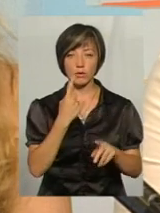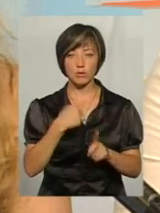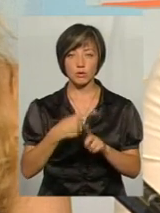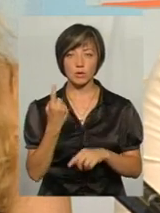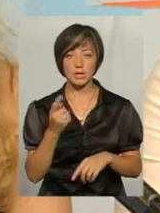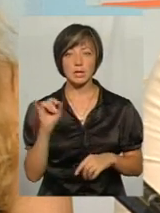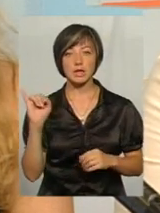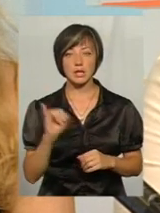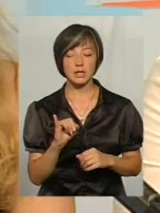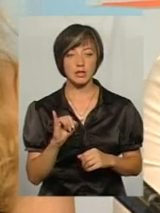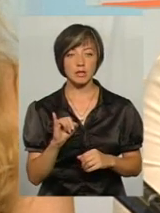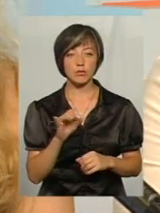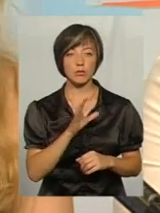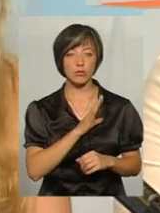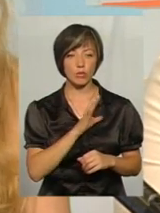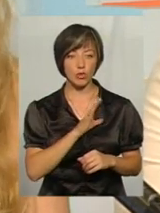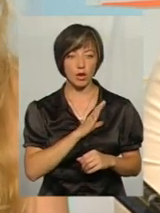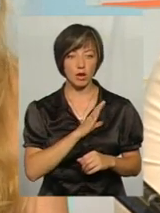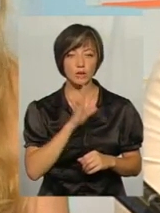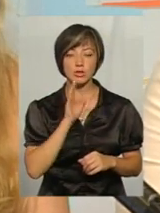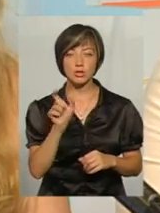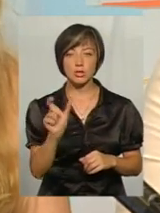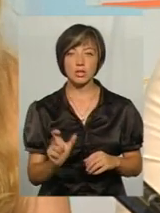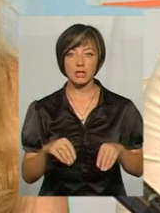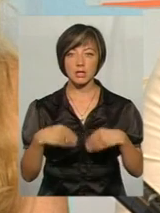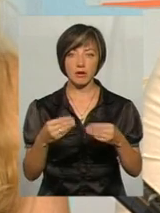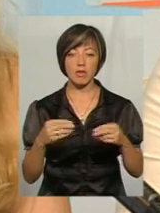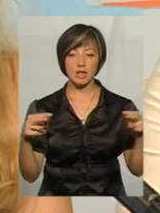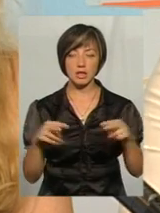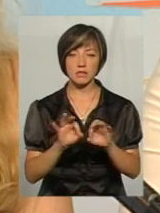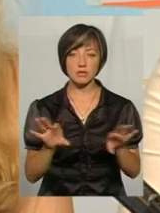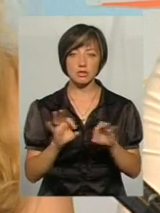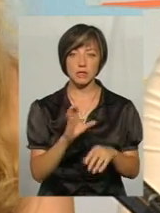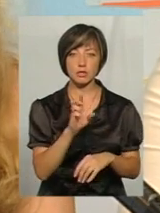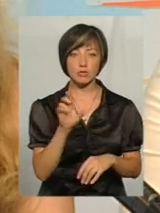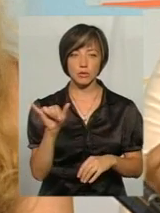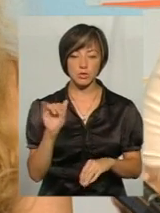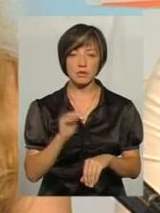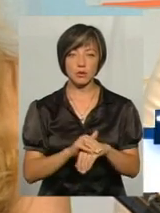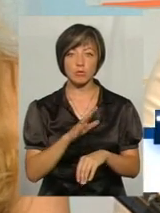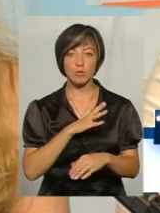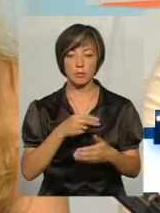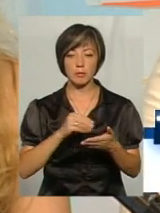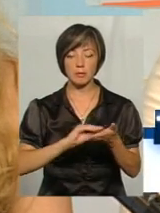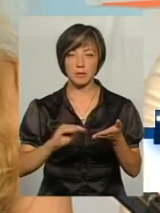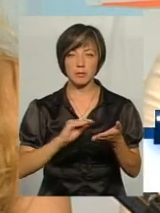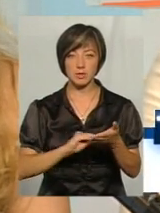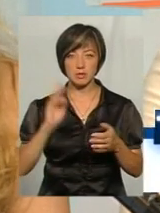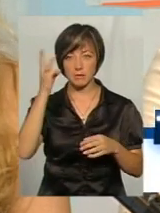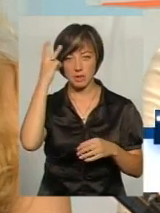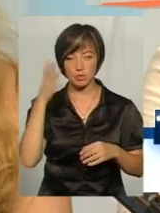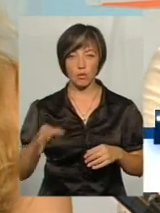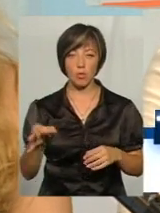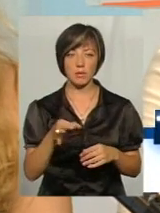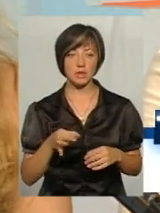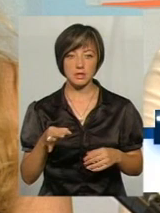1+1, і була жінка, яка надавала свідчення СБУ, була зафіксована, також було підписано, що вона з Хмельницької